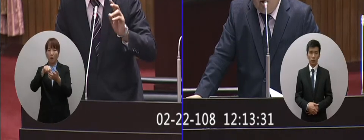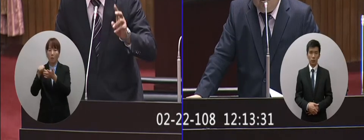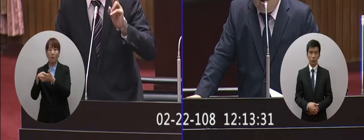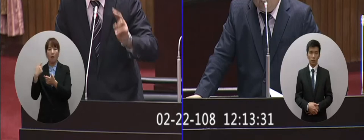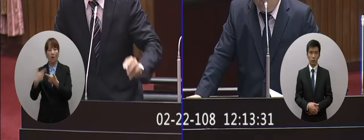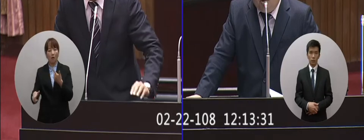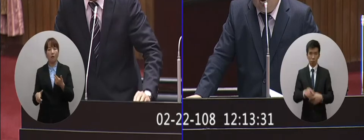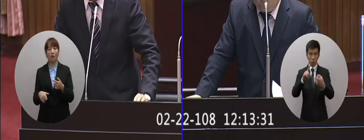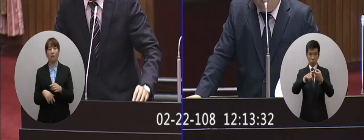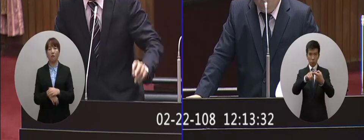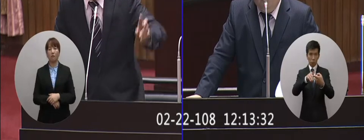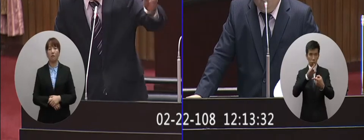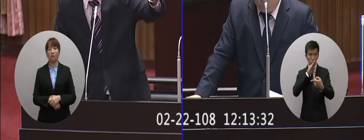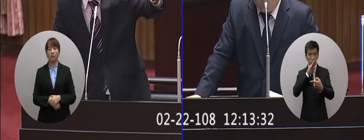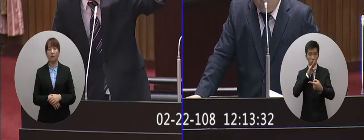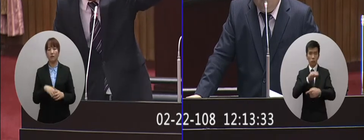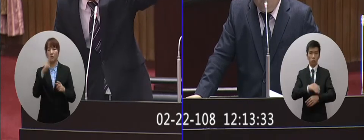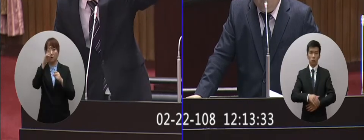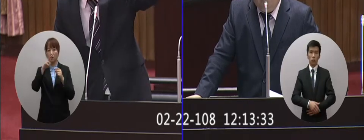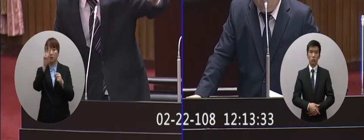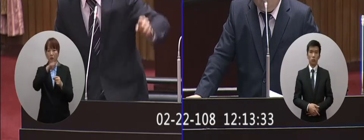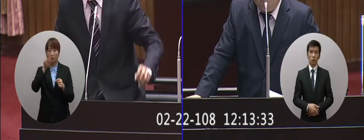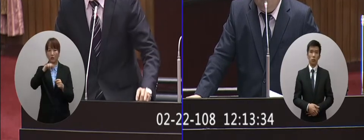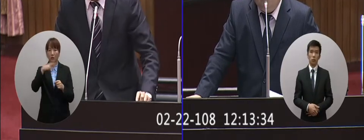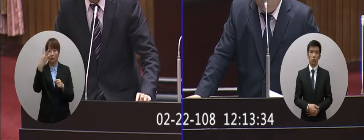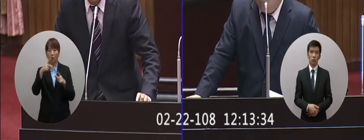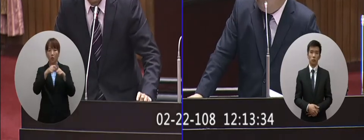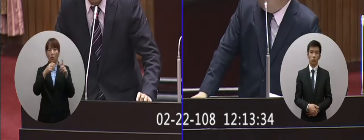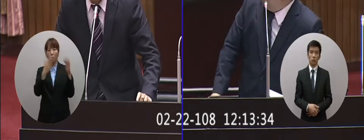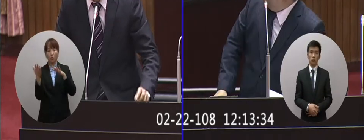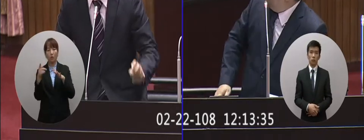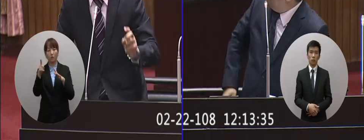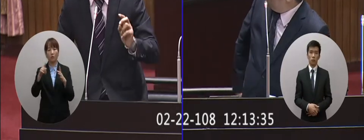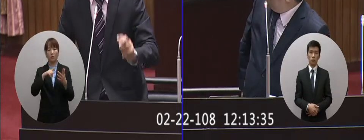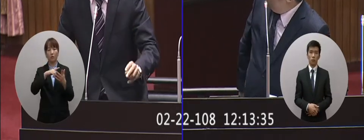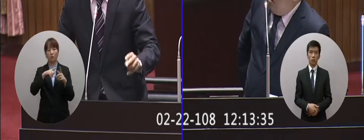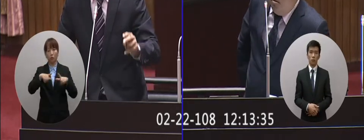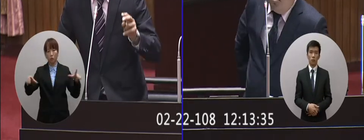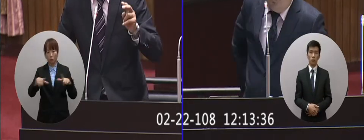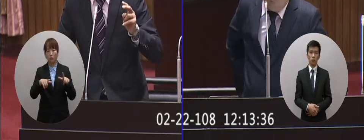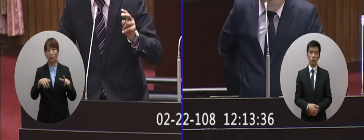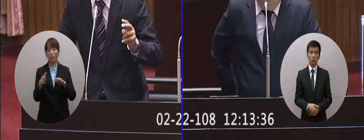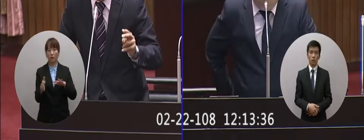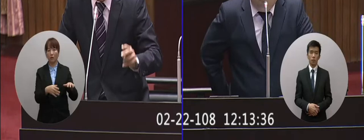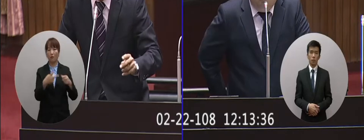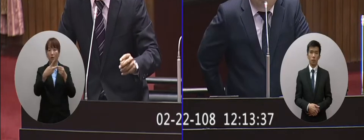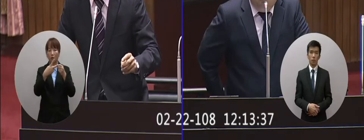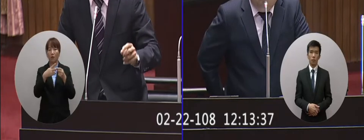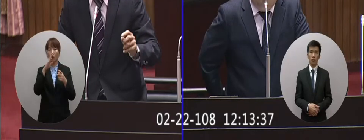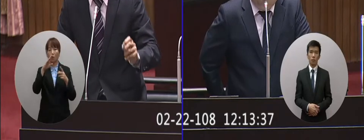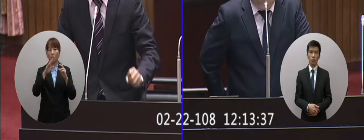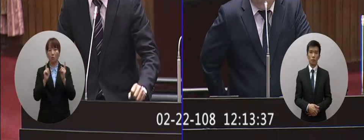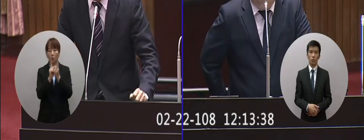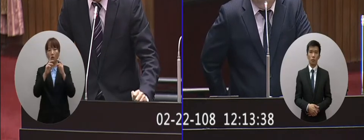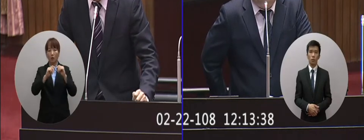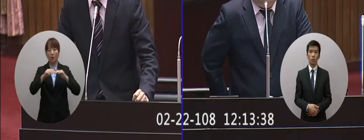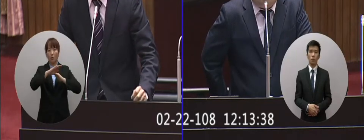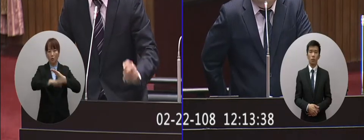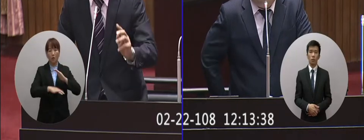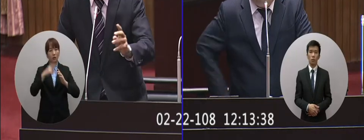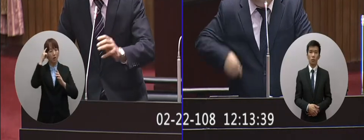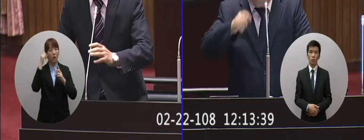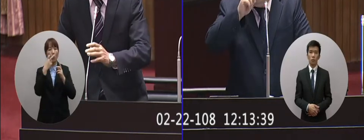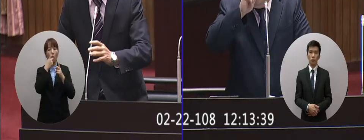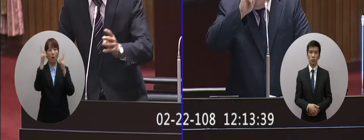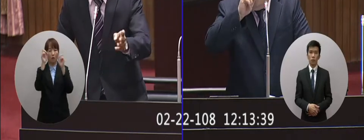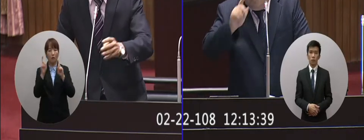做啊。 对对，就有这种诶。 2300几公顷，就是当作委员公家的面积。第二就是讲啊，搁有地层下陷要做绿能，